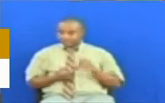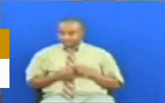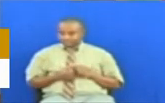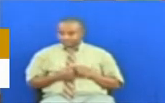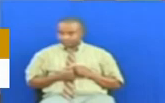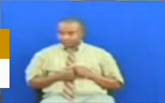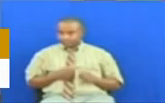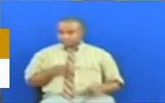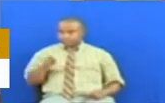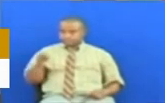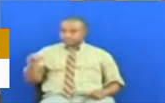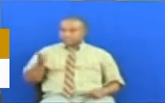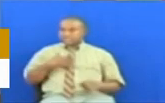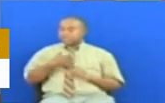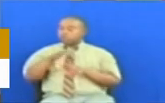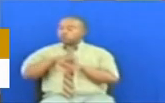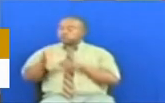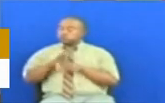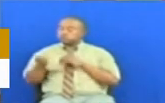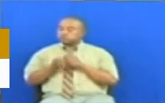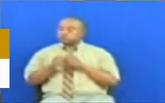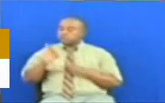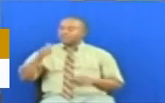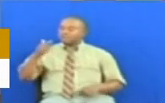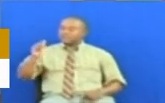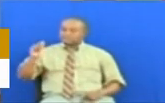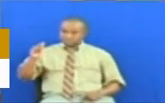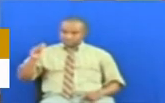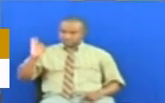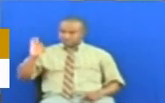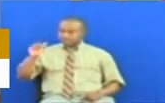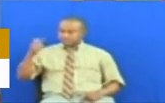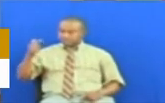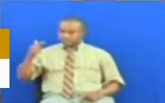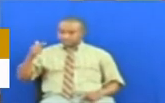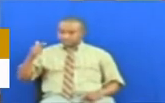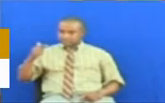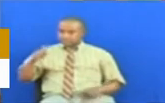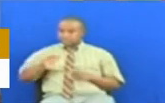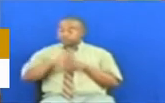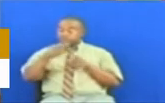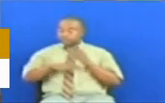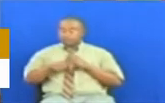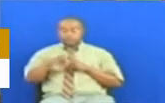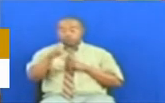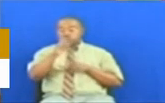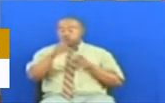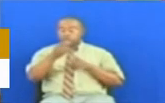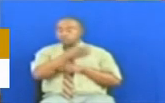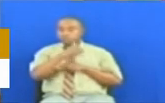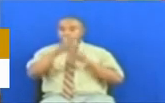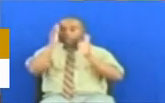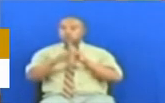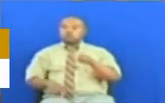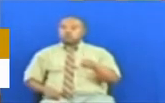anataka tumweleze juu ya FADS, kwamba kwa nini FADS zitumike katika mavuvi ya bahari kuu. Ni